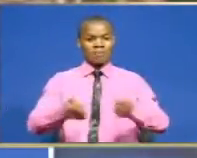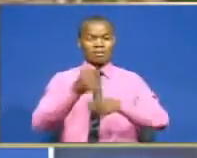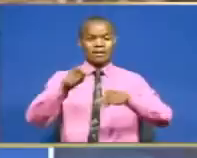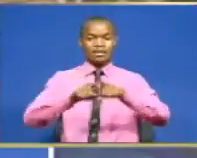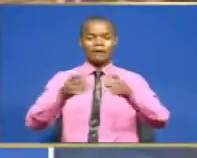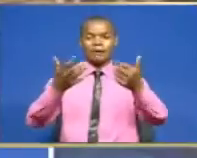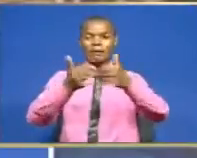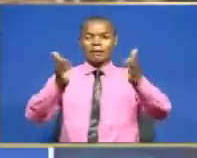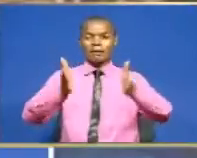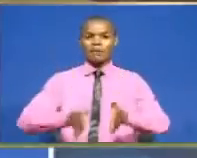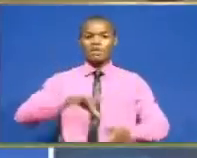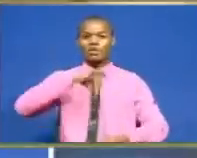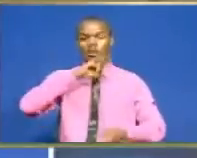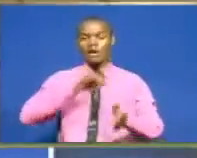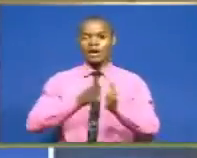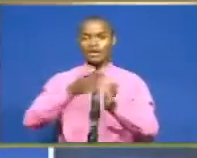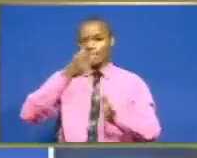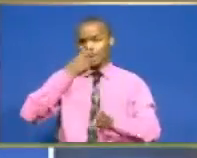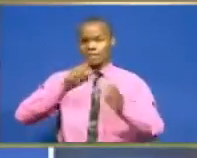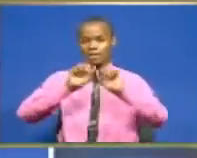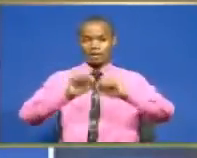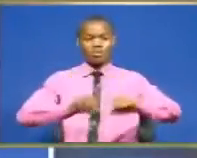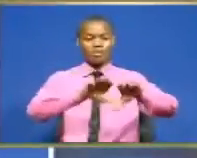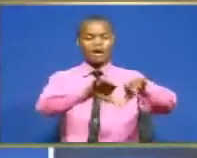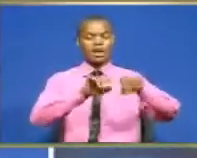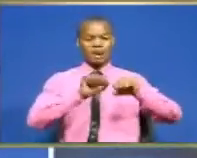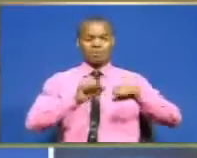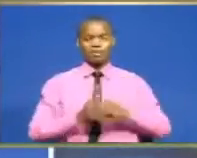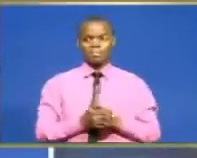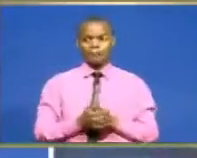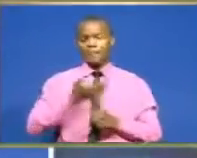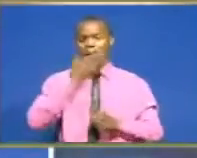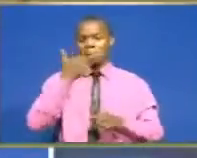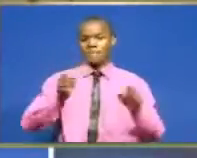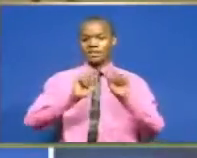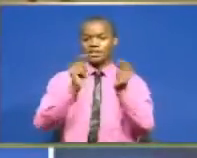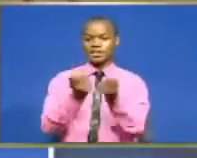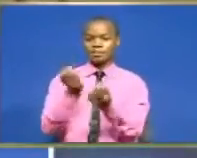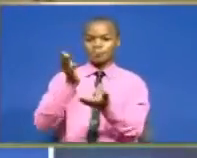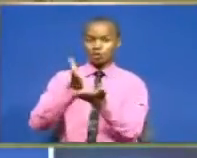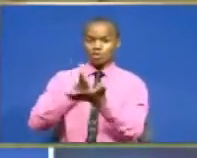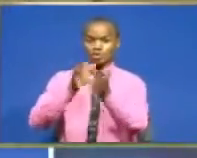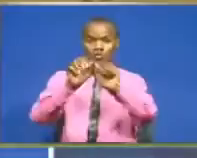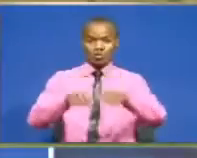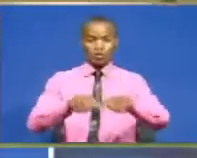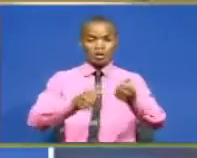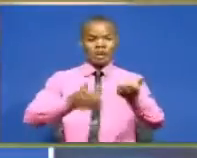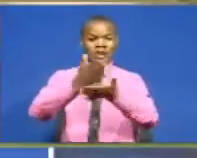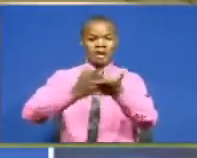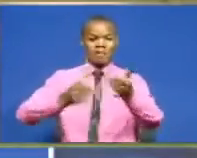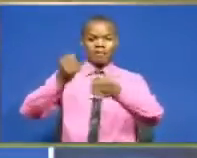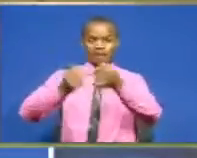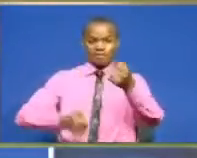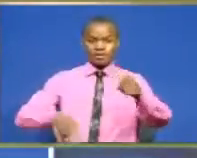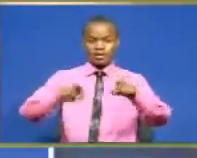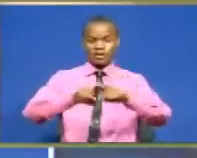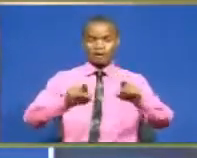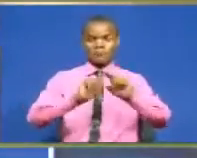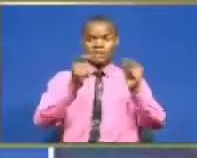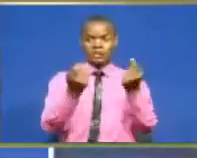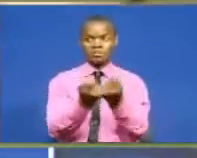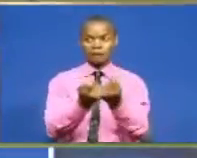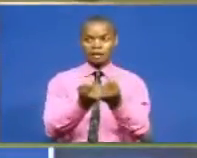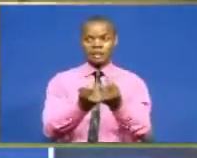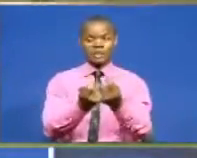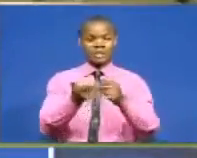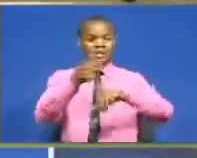and Tanzania, they have to adapt. Timu mbili bora katika kila kikundi zitafuzu kwa mechi za nusu finali, na timu